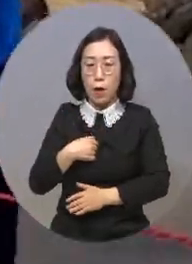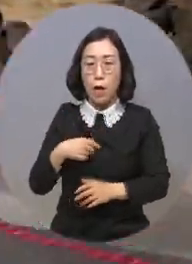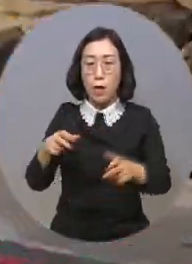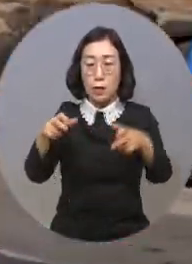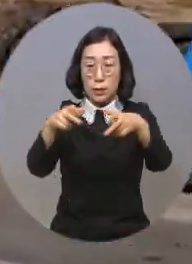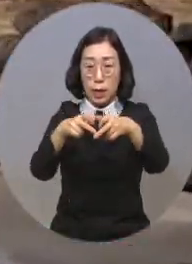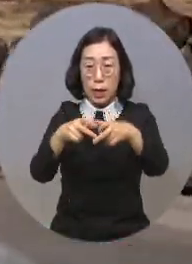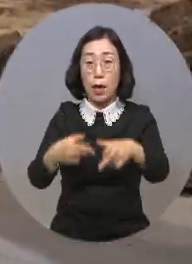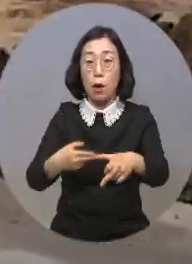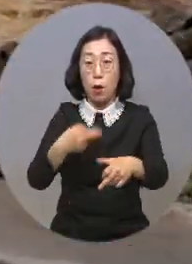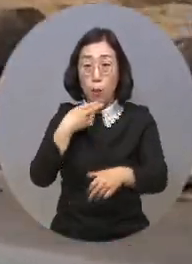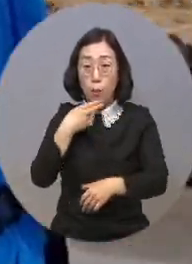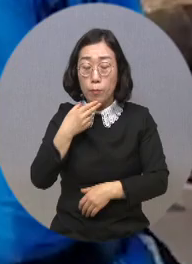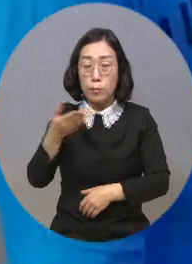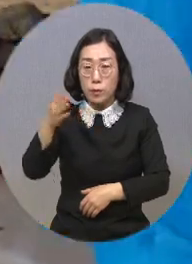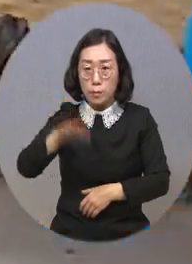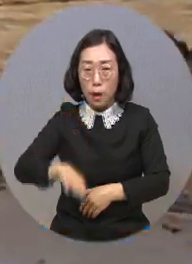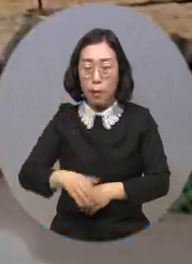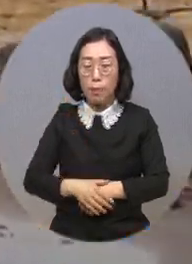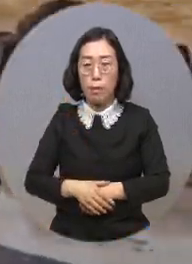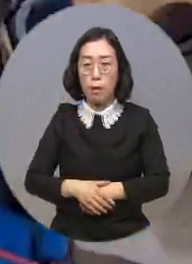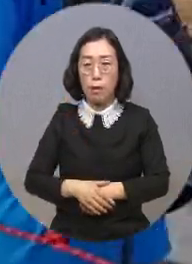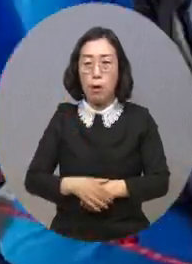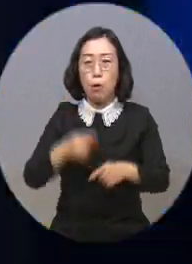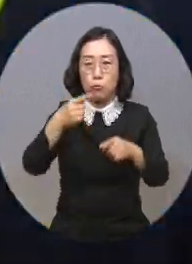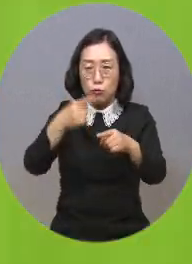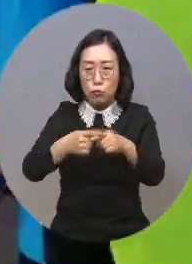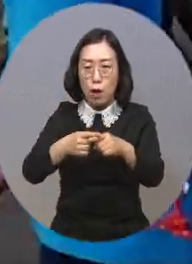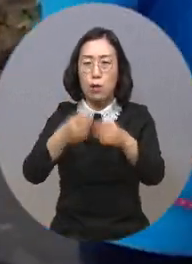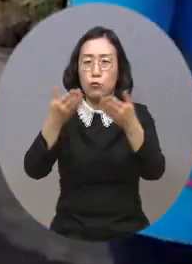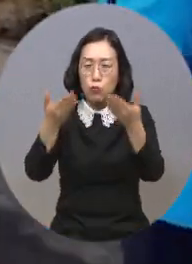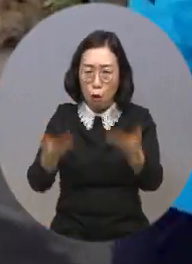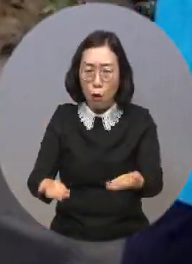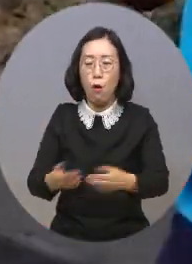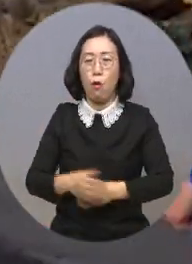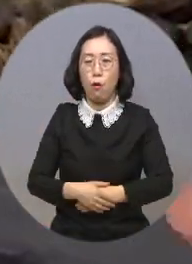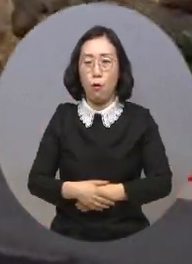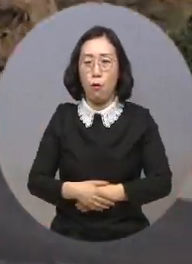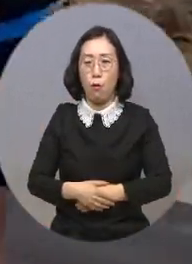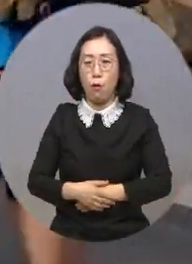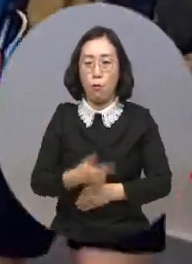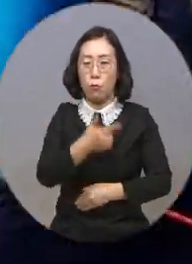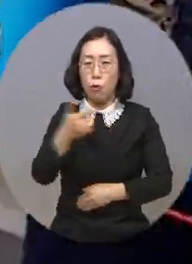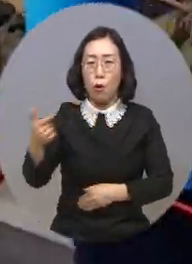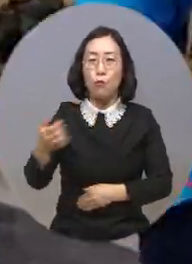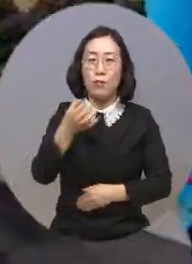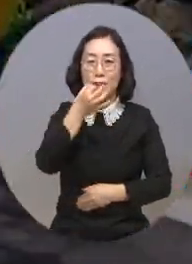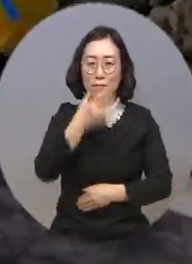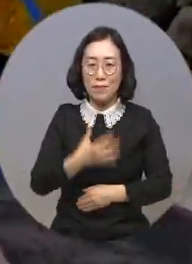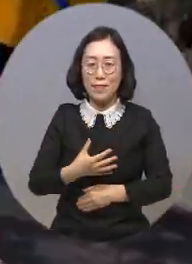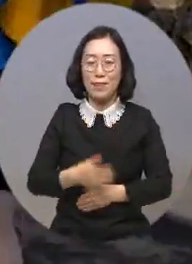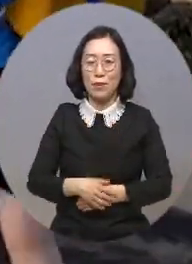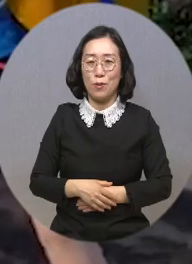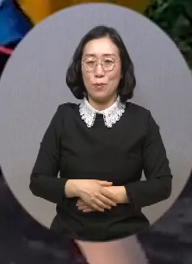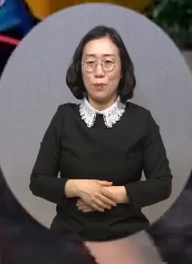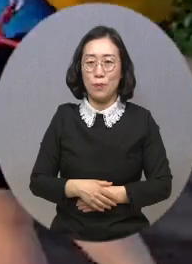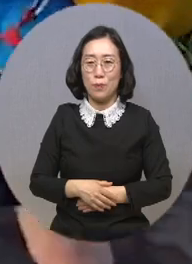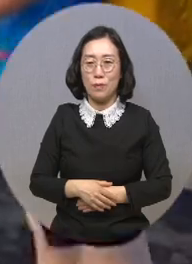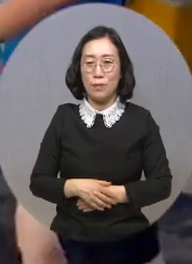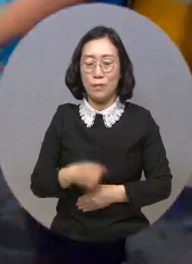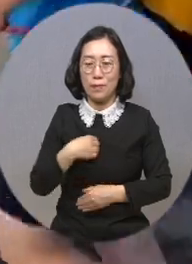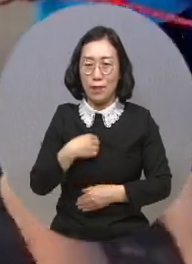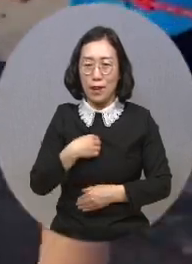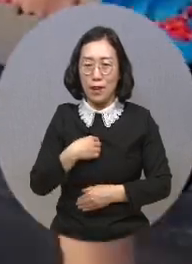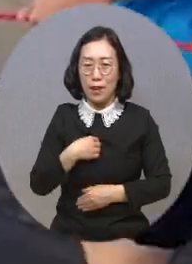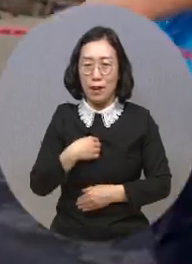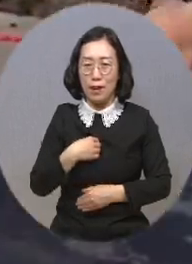저는 사실 반나절을 쉬었습니다. 너무 고통스러워서요. 제가 사실 뭐 숨겨 있는 부분들이